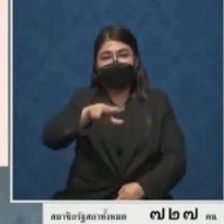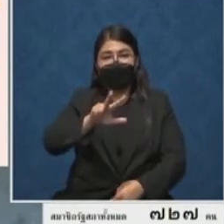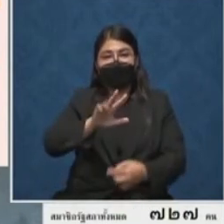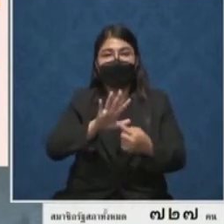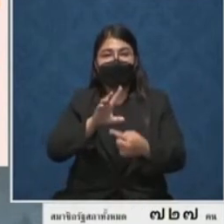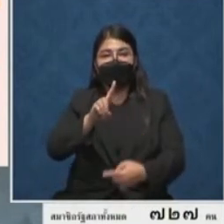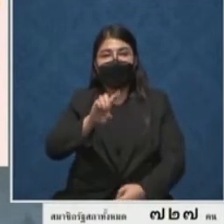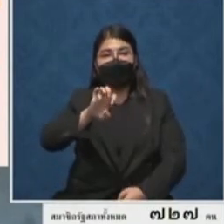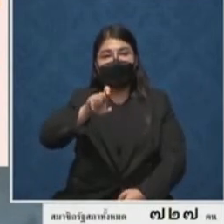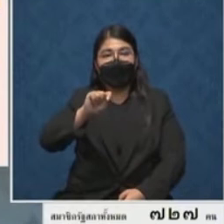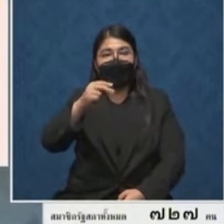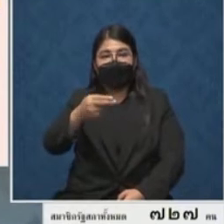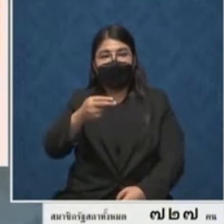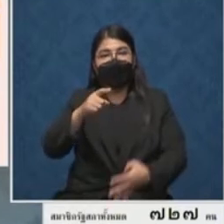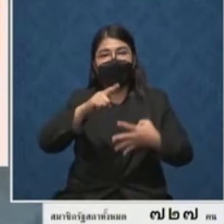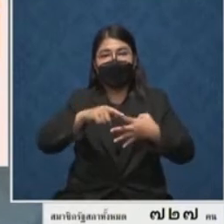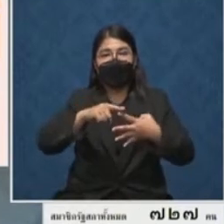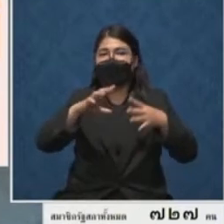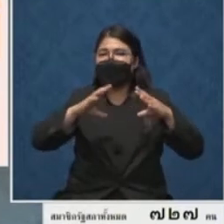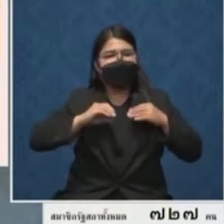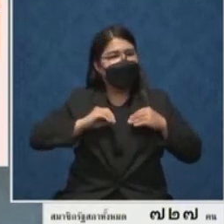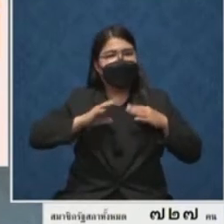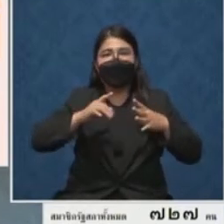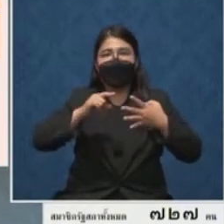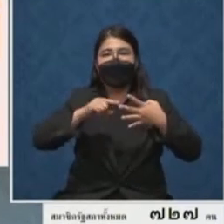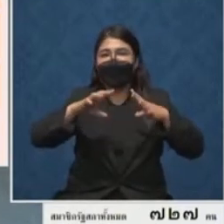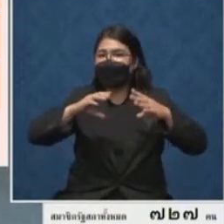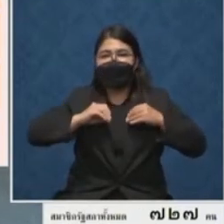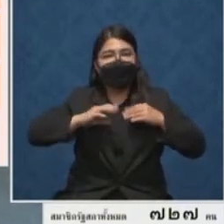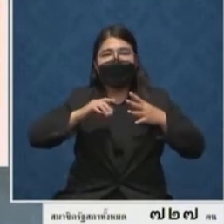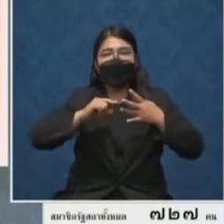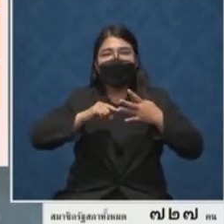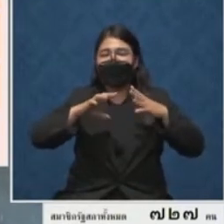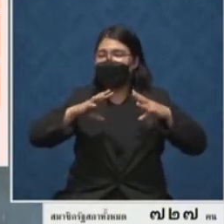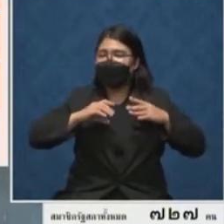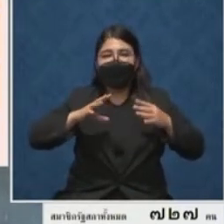การ3ไม่รับหลักการ4ไม่รับหลักการ